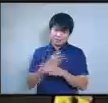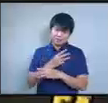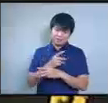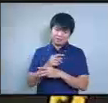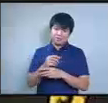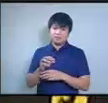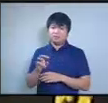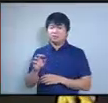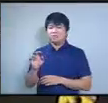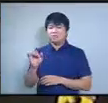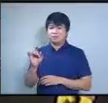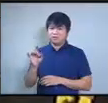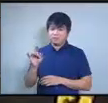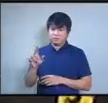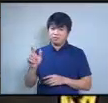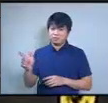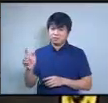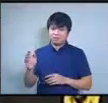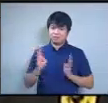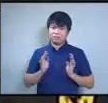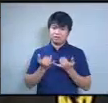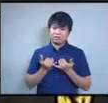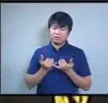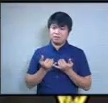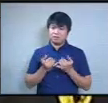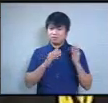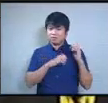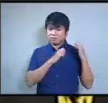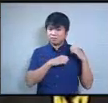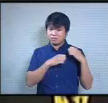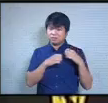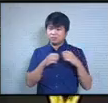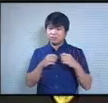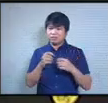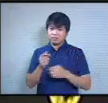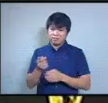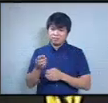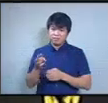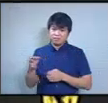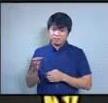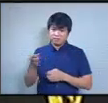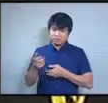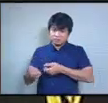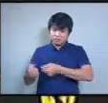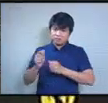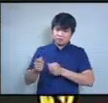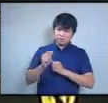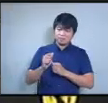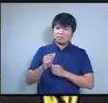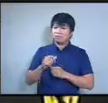hanggang 20 barangays na ang inaasahan ng karamihan ay pangingisda, hindi pa rin nakakalaot. Matagal na sila hindi nakakalaot,